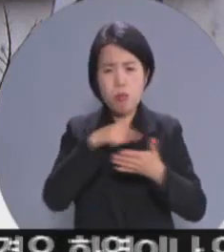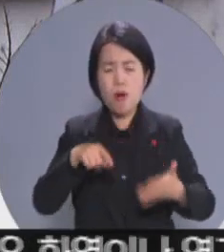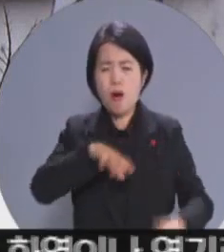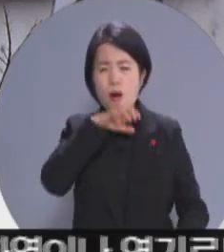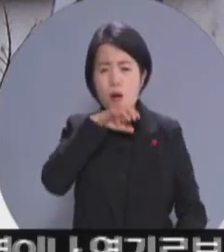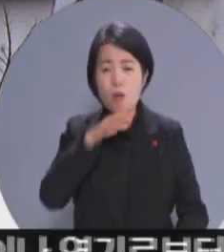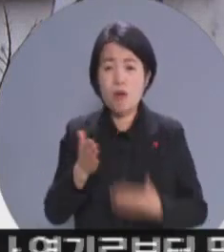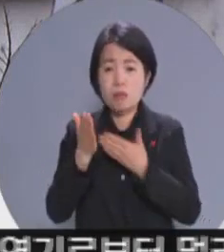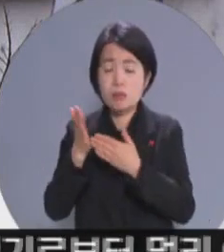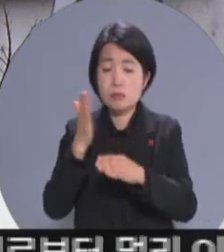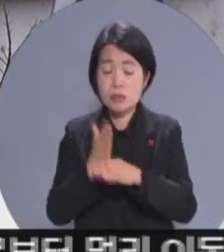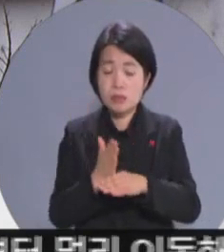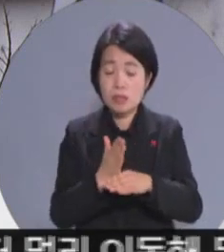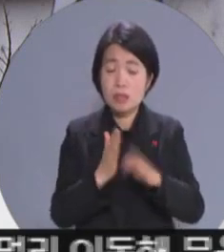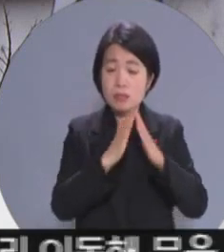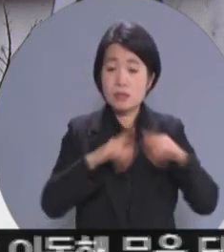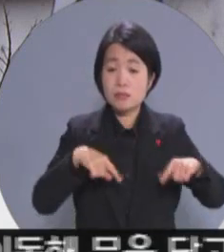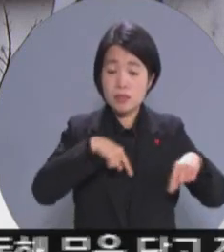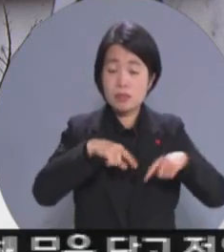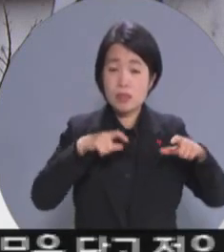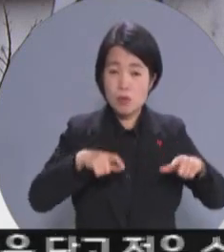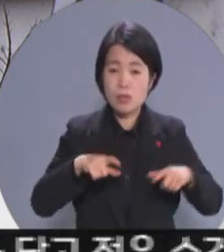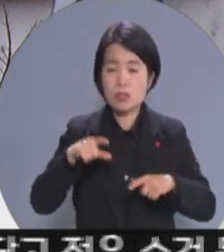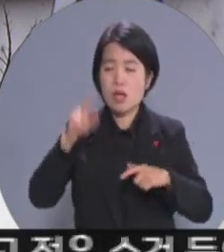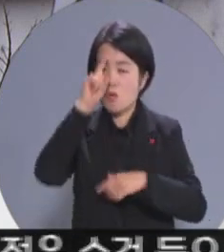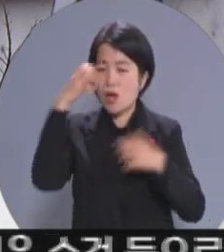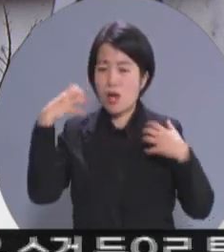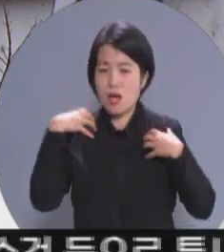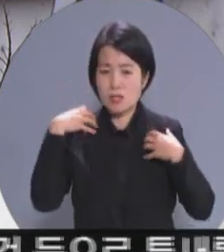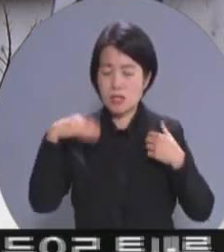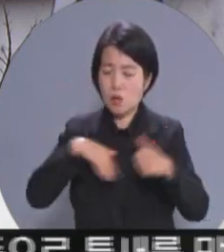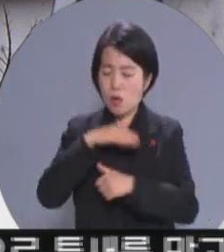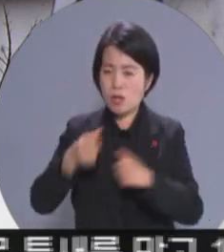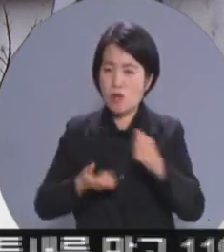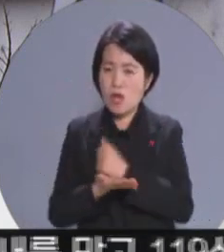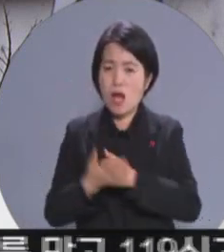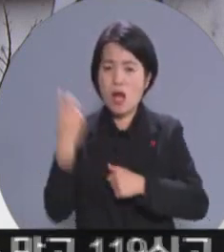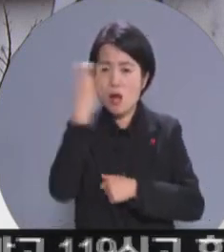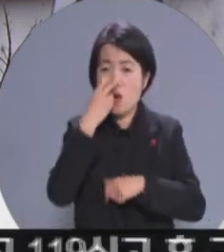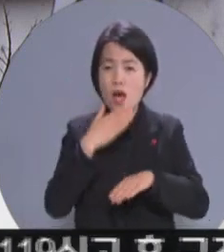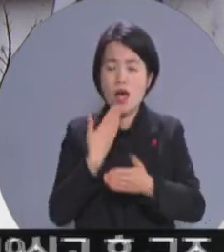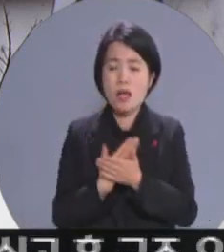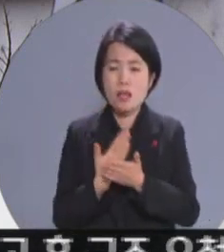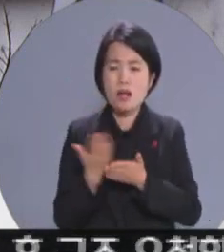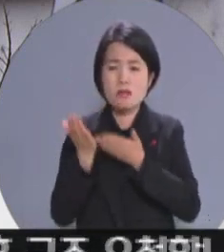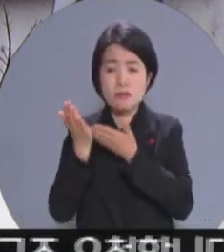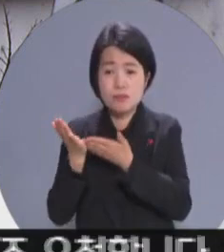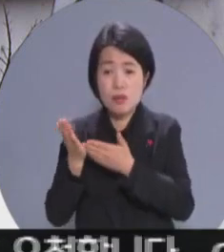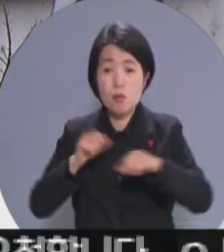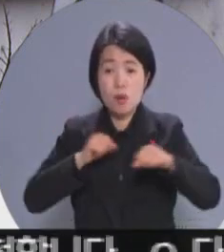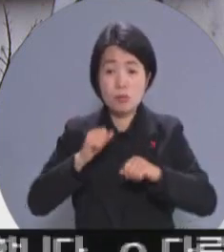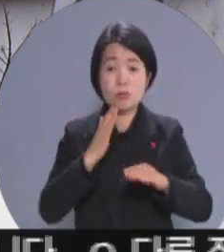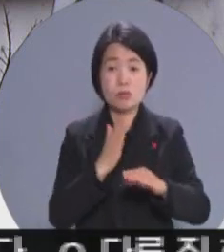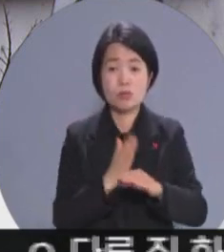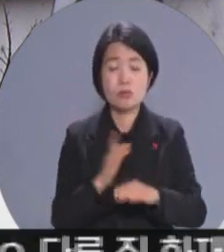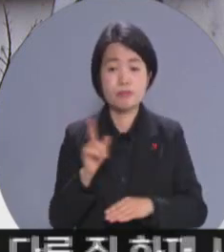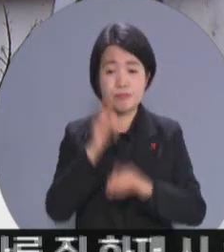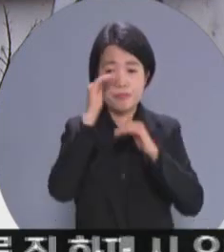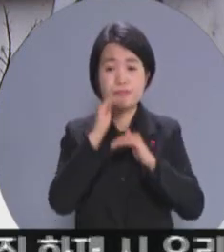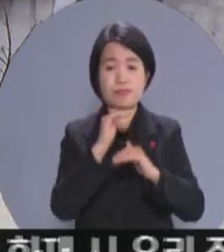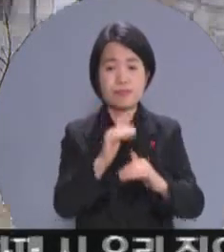정치권이 정부의 환경 영향 조사를 실시할 것을 촉구하는 등 본격적인 움직임에 나섰습니다 유민호